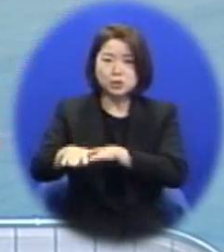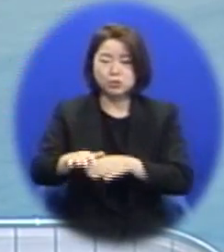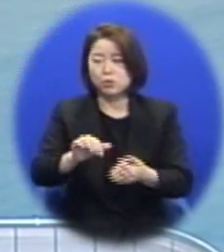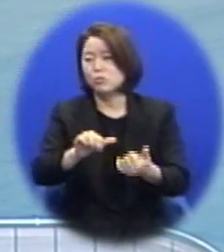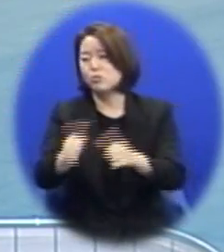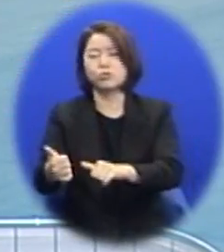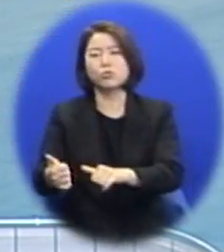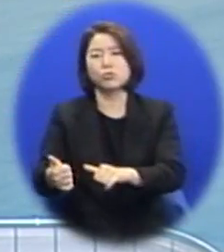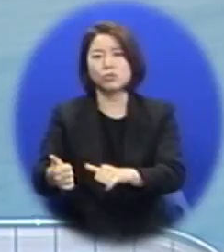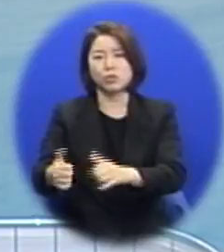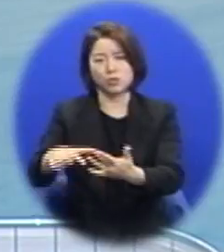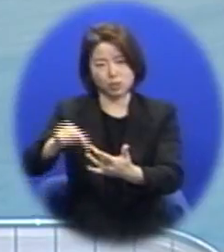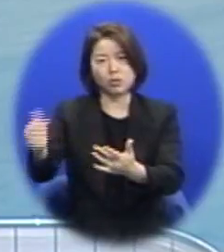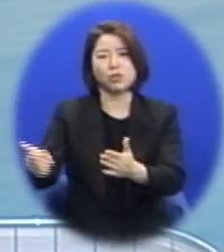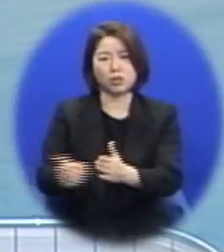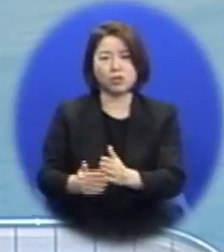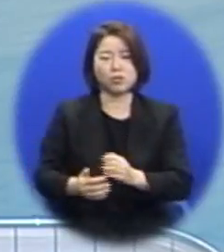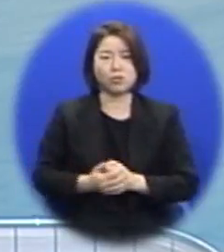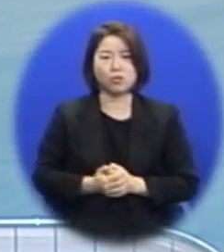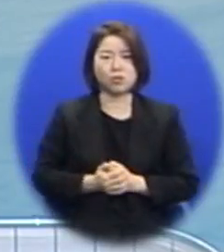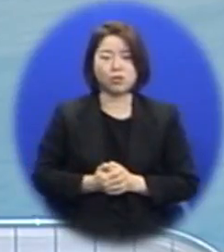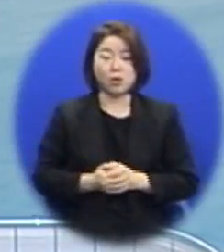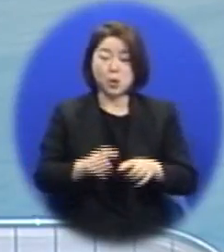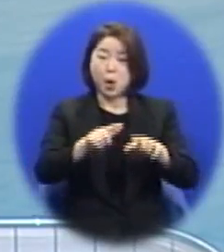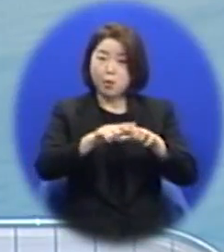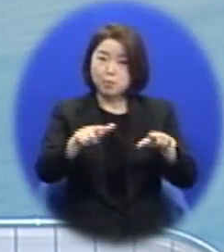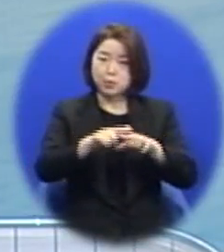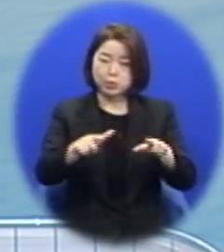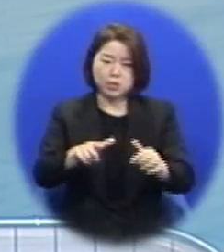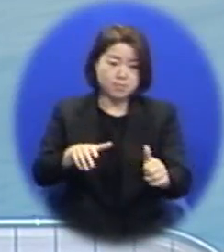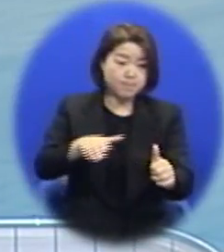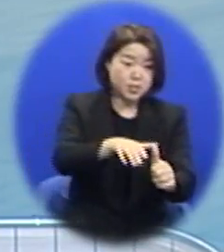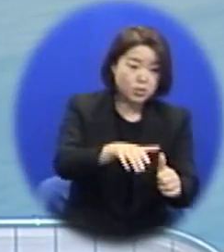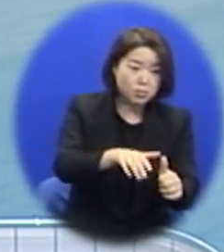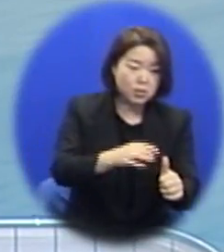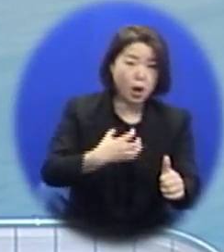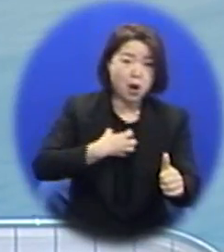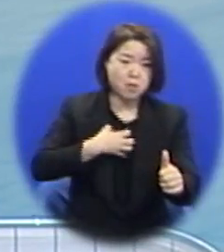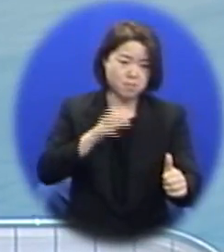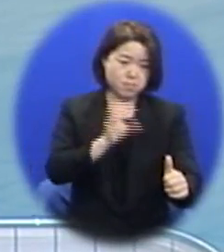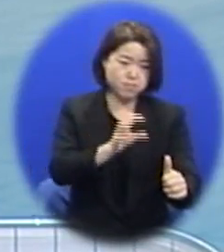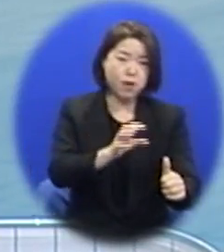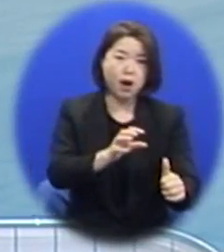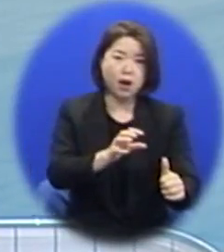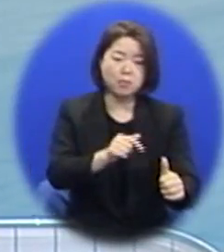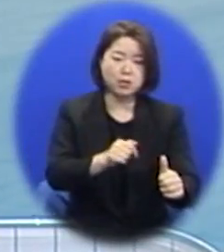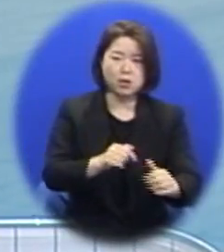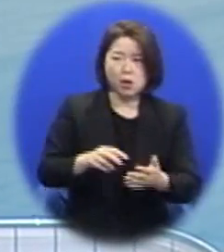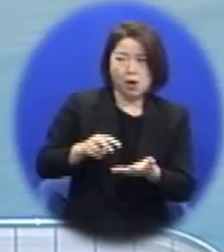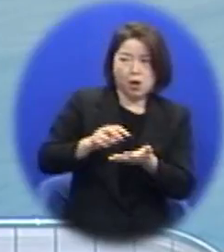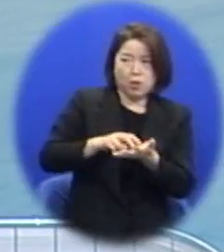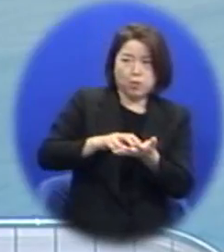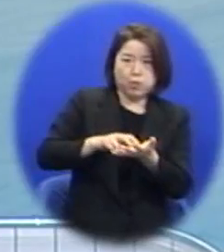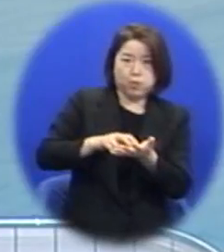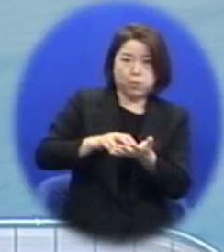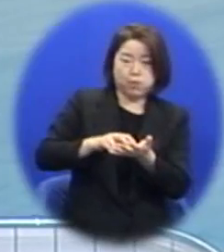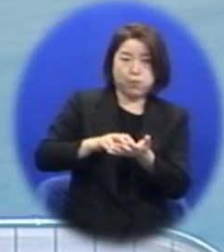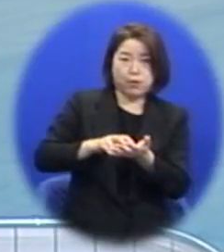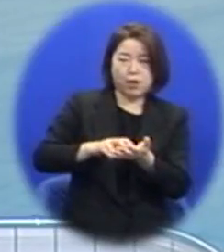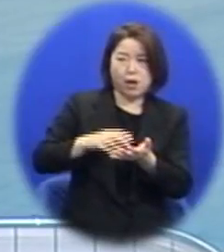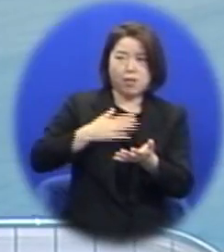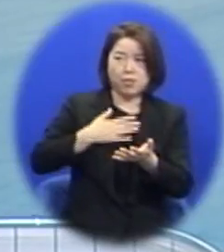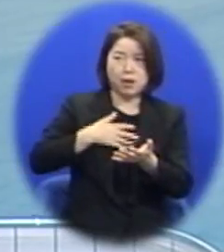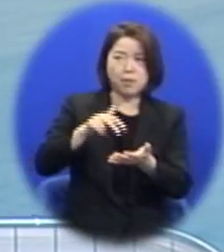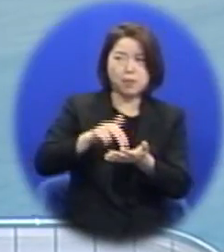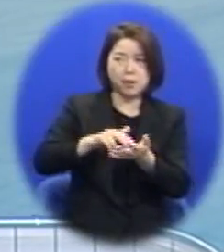죽어가는 거예요. 아니 보통 죽인다 그러면 떨고 그러고 자기 입장도